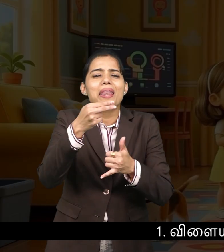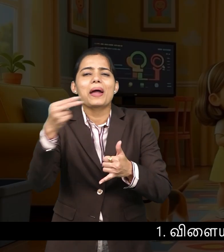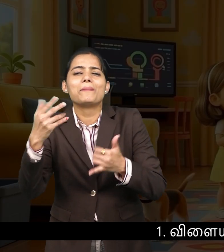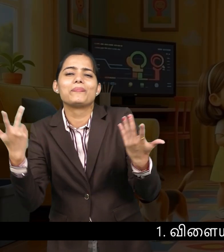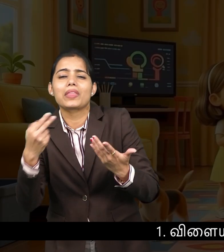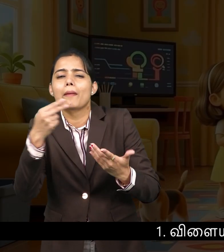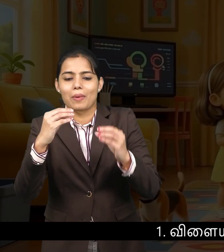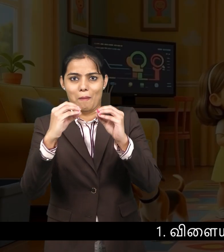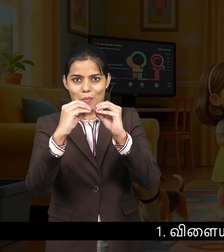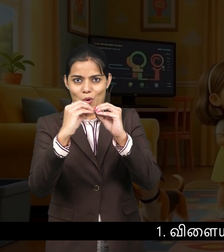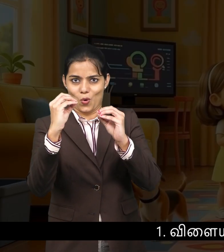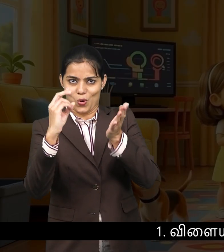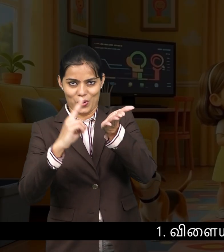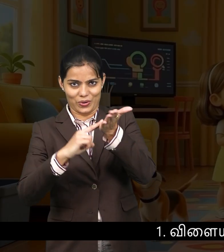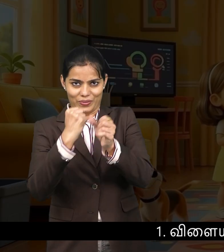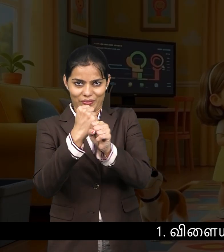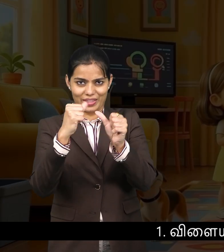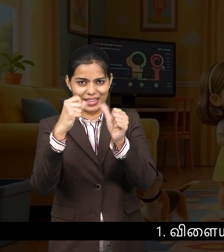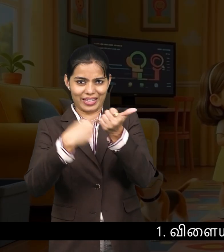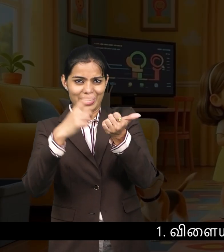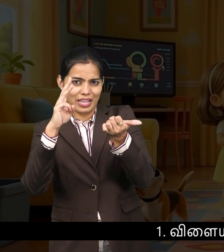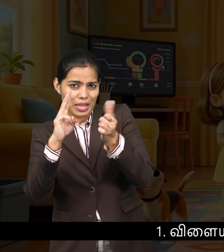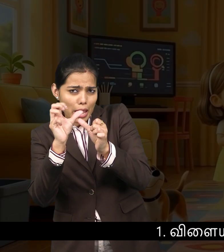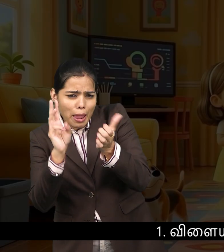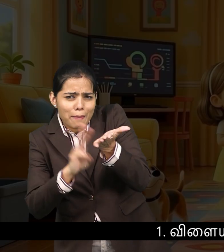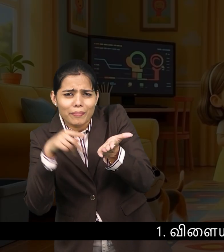ஒன்று, விளையாட்டின் பெயர் பம்பரம்.